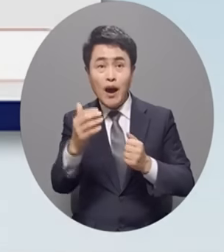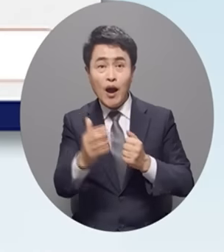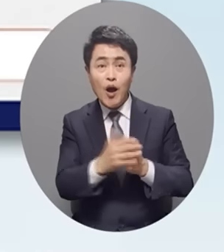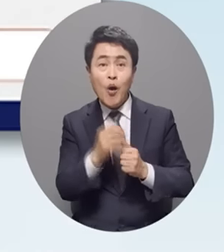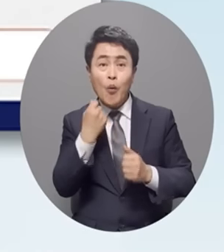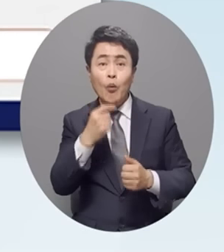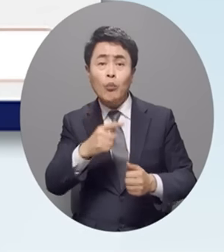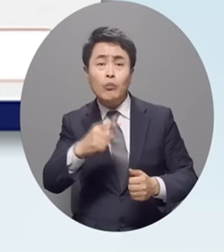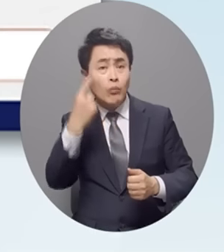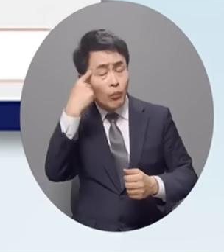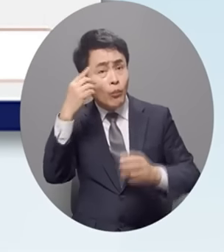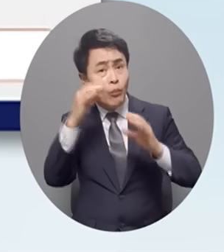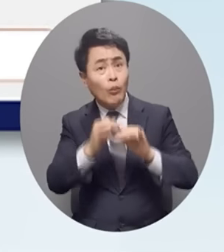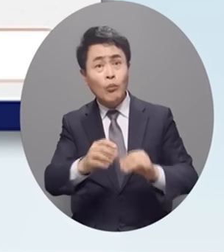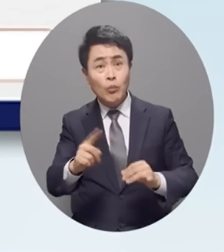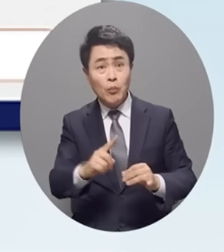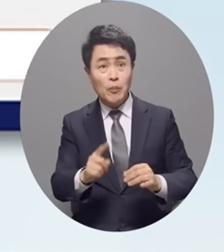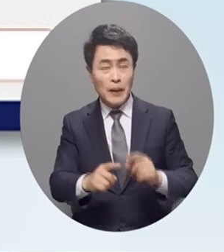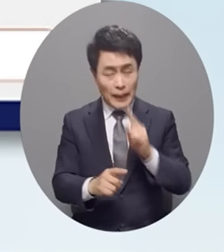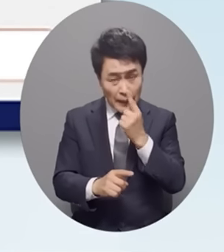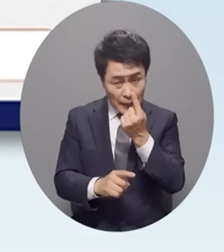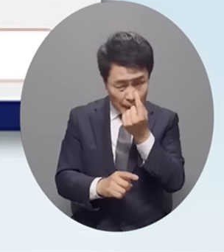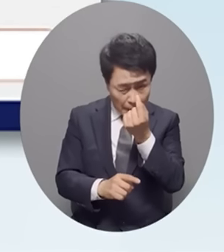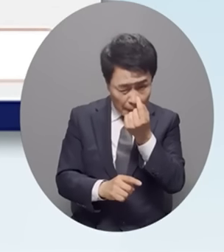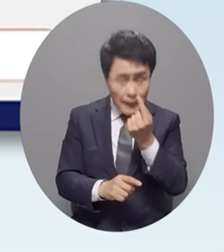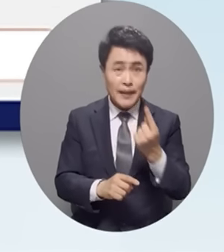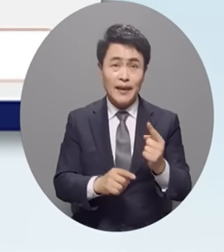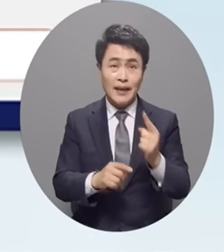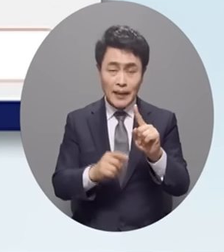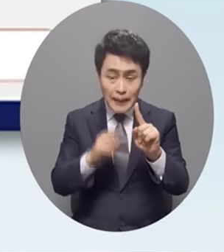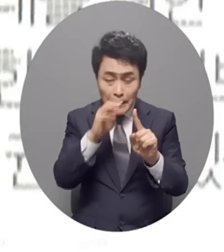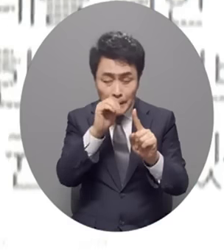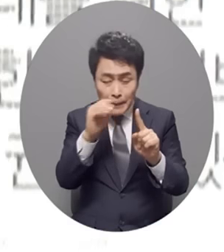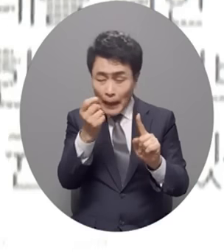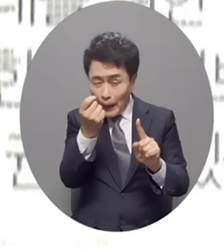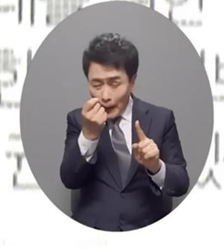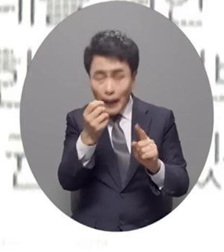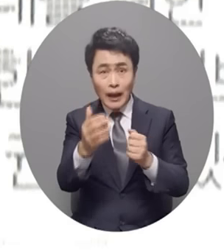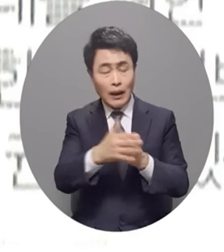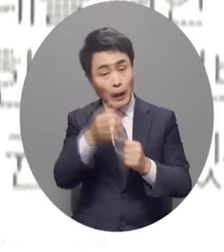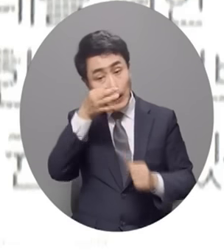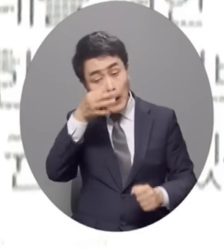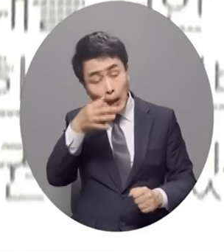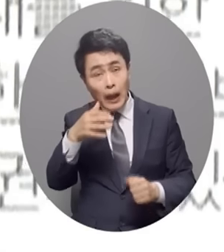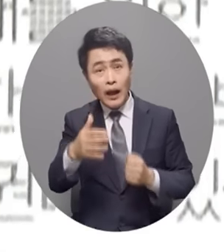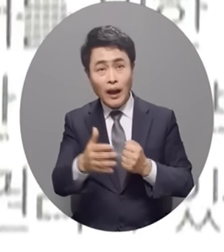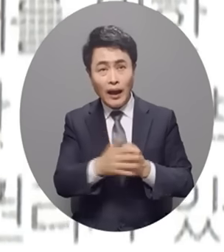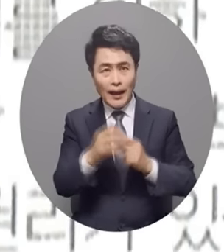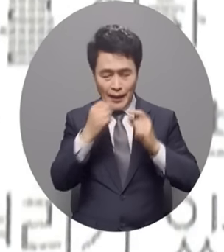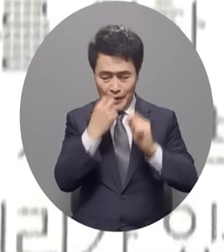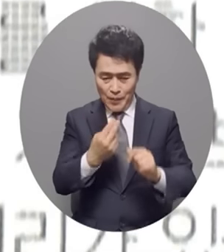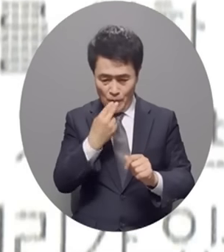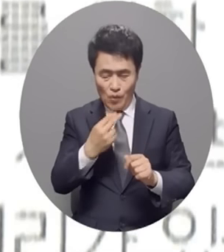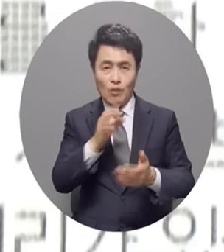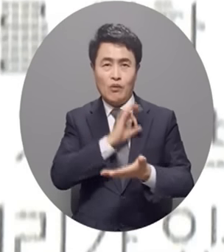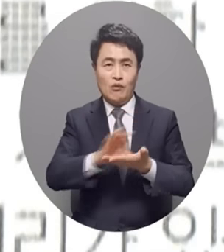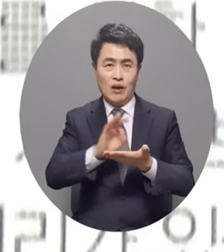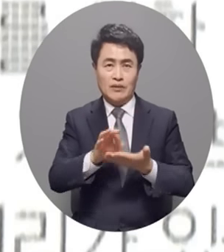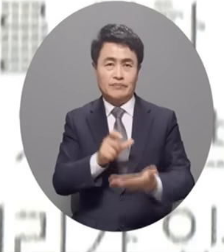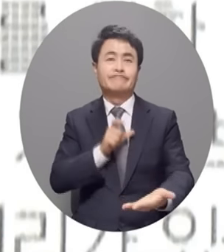동의하라는 걸까요 1mm 깨알 글씨라 잘 보이지도 않습니다 개인 정보가 보험회사 영업에 활용될 수